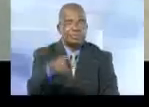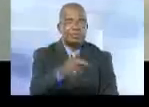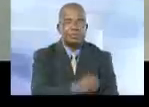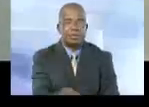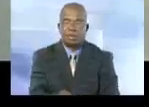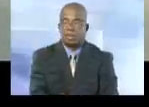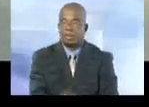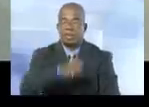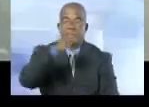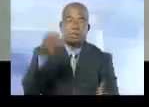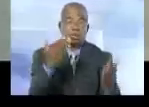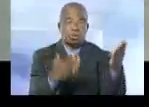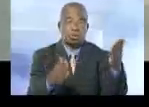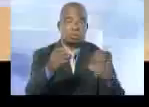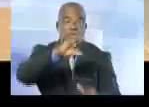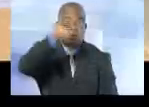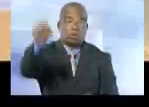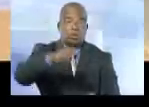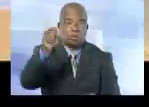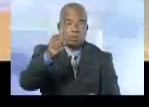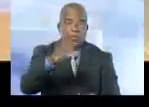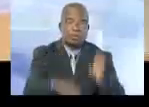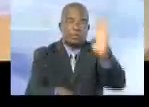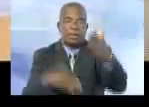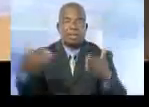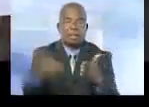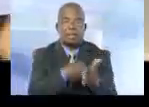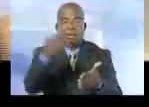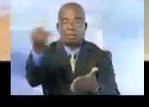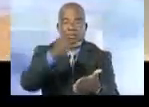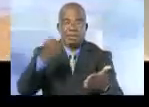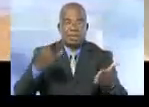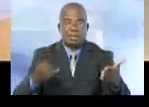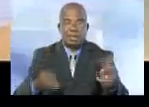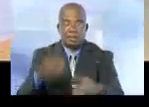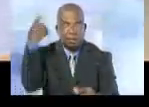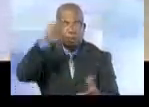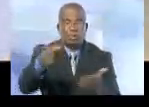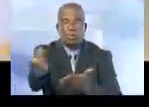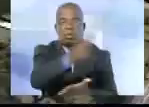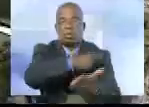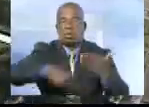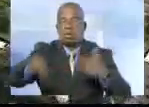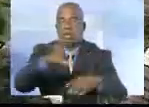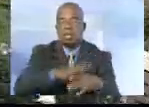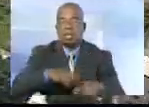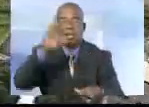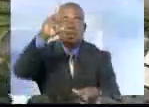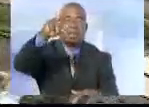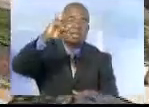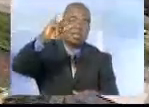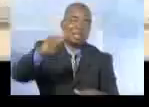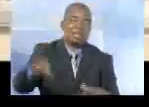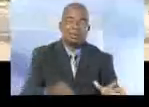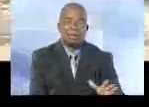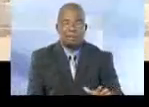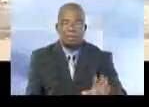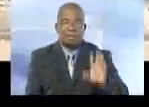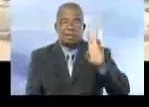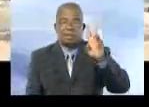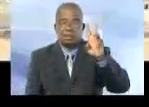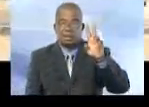Dès ce samedi 16 février, l'agence de gestion des routes, AGROUTE, recommande à tous les usagers du district d'Abidjan,